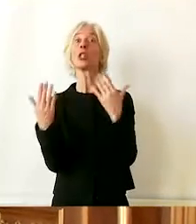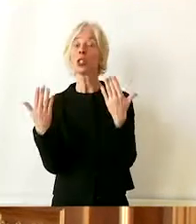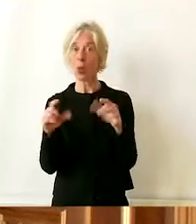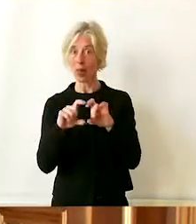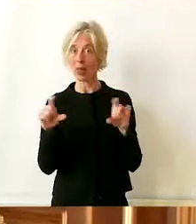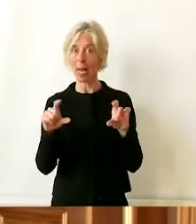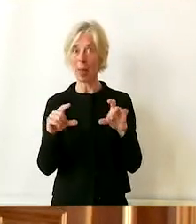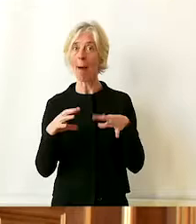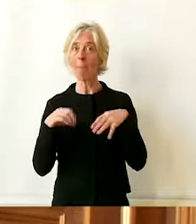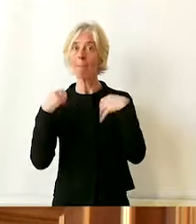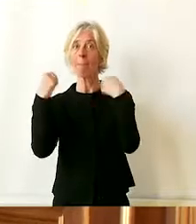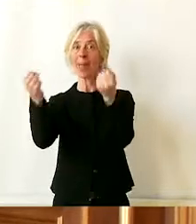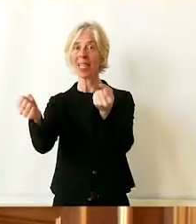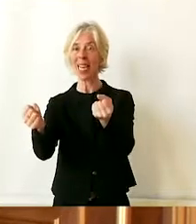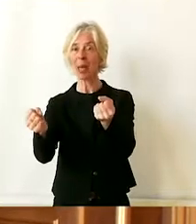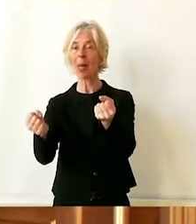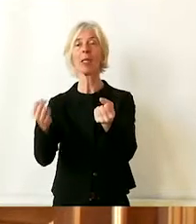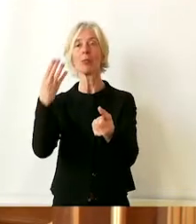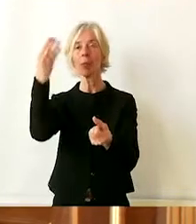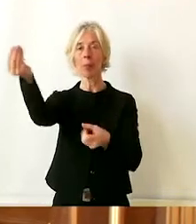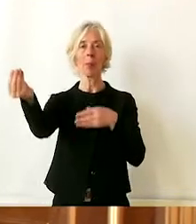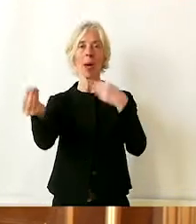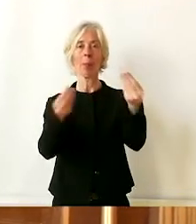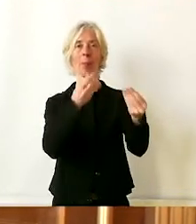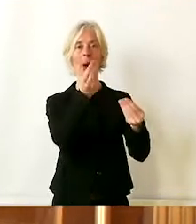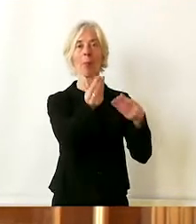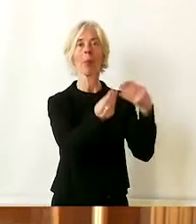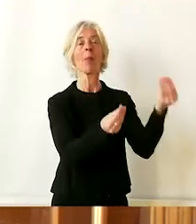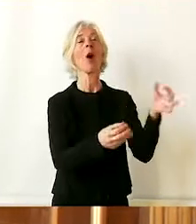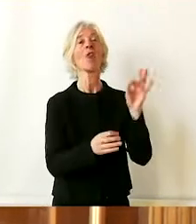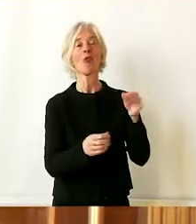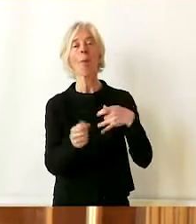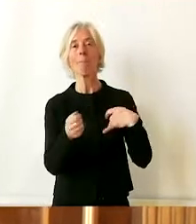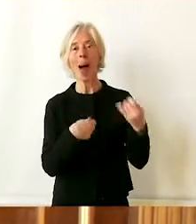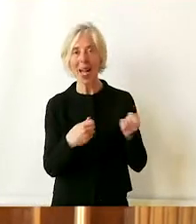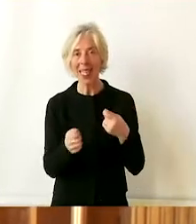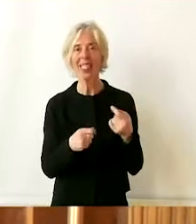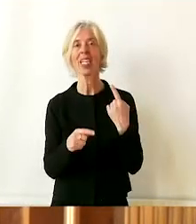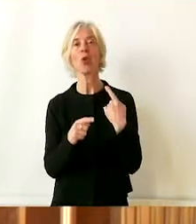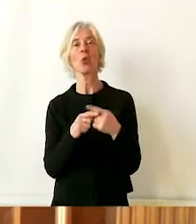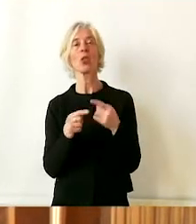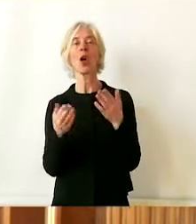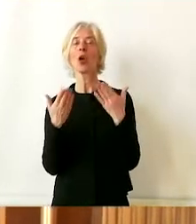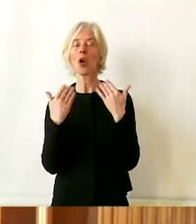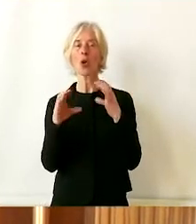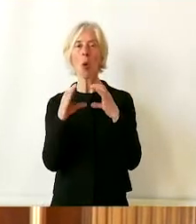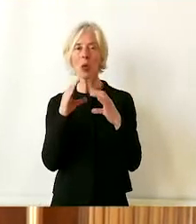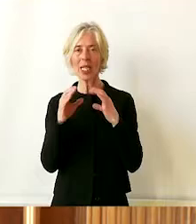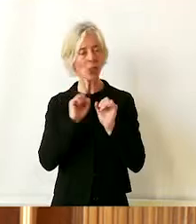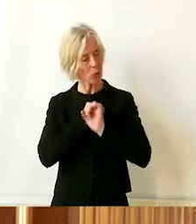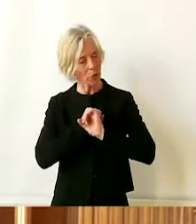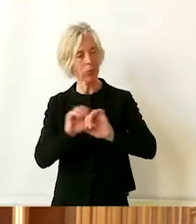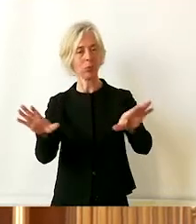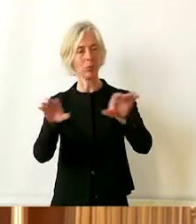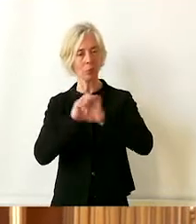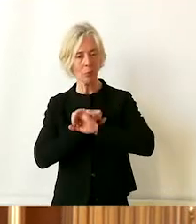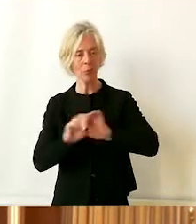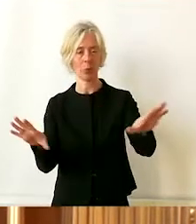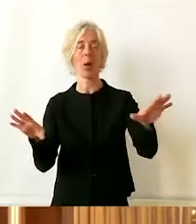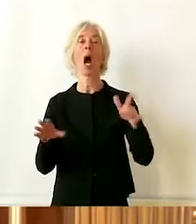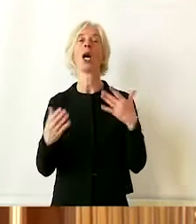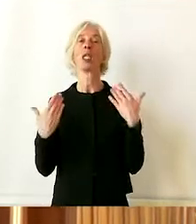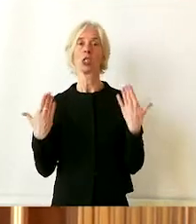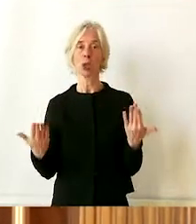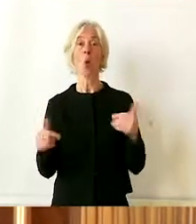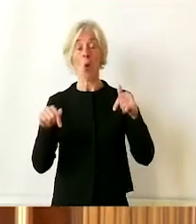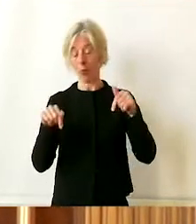diese Marke Blue City entsprechend über Marketing- und Kommunikationsmaßnahmen transportiert und in die Breite bringt. Das ist